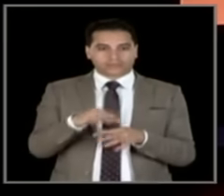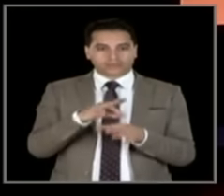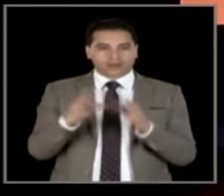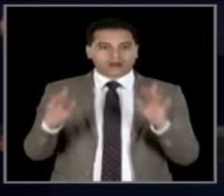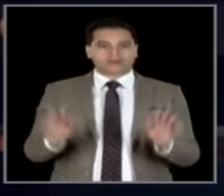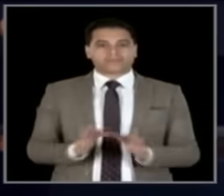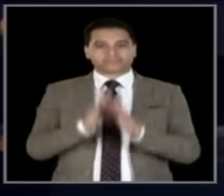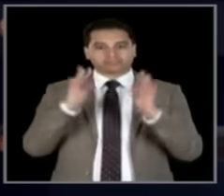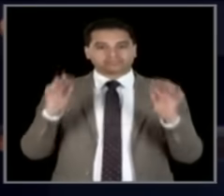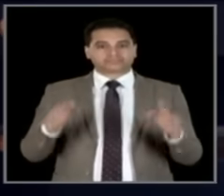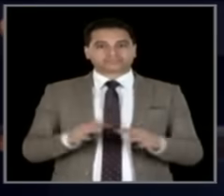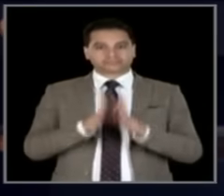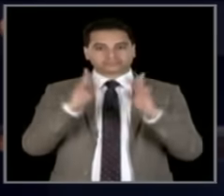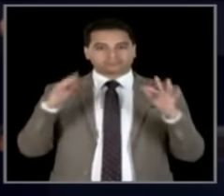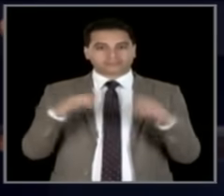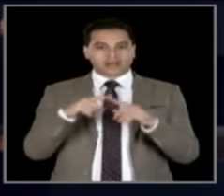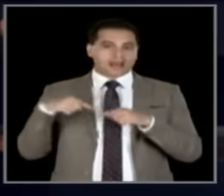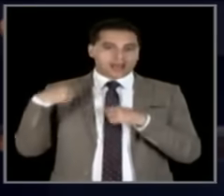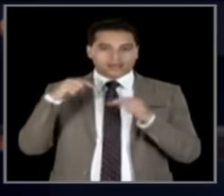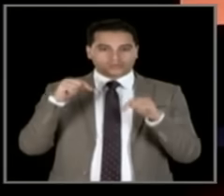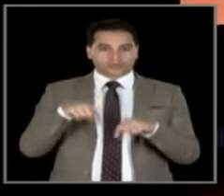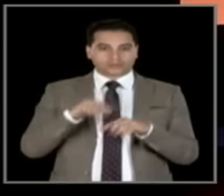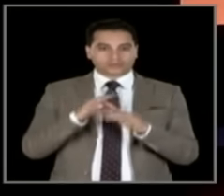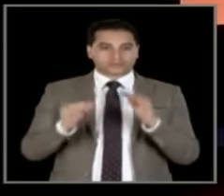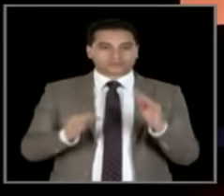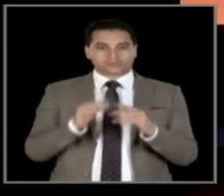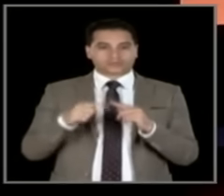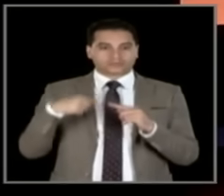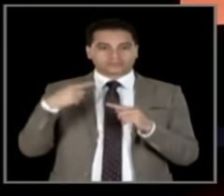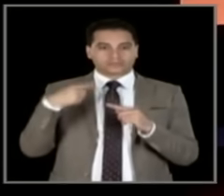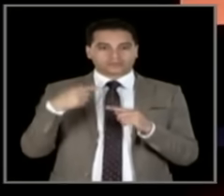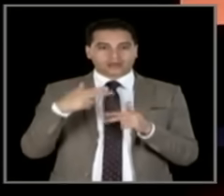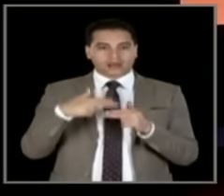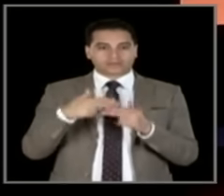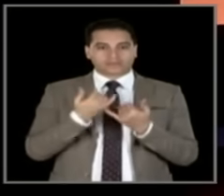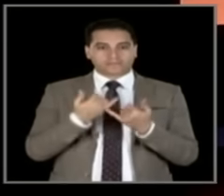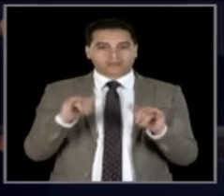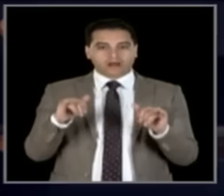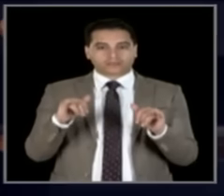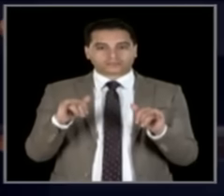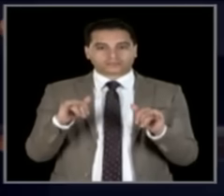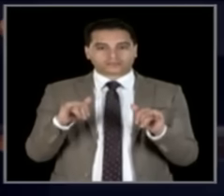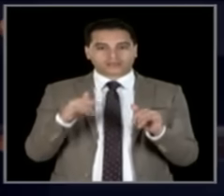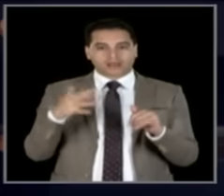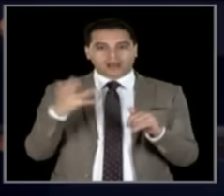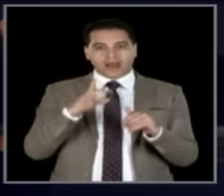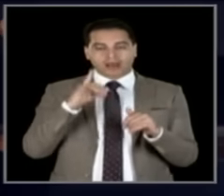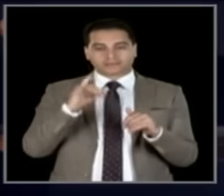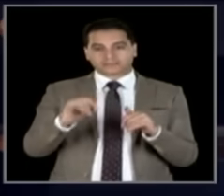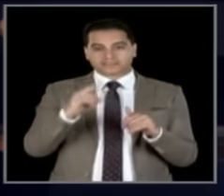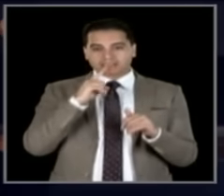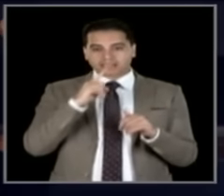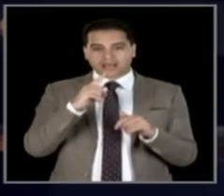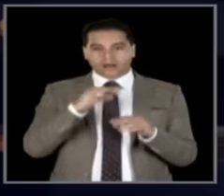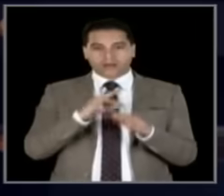تشتعل تشتعل تشتعل. انت عارف انها لسه بتشتعل لحد دلوقتي؟ ما تشتعل كتير، ضيعوا كل الغاز ده، اكتر من 50 سنة